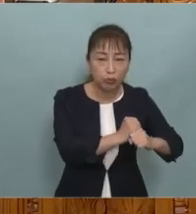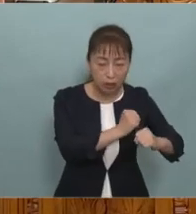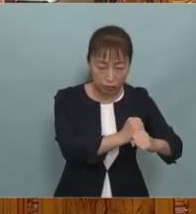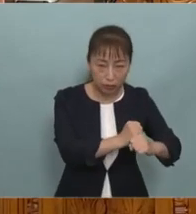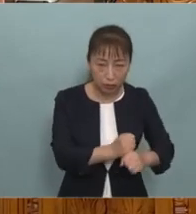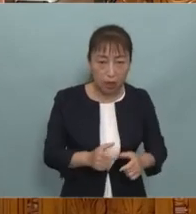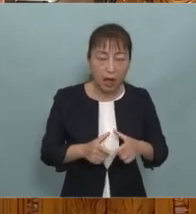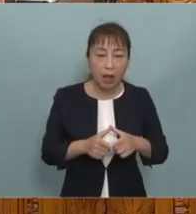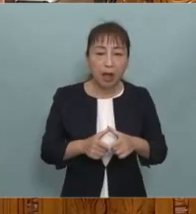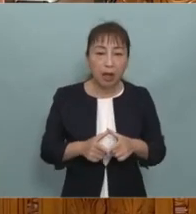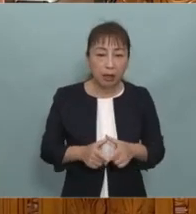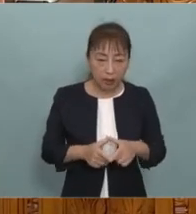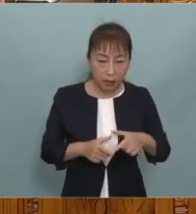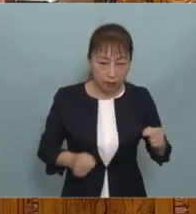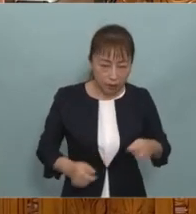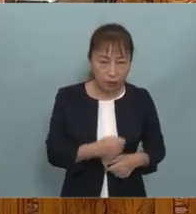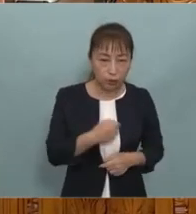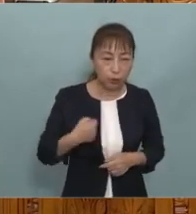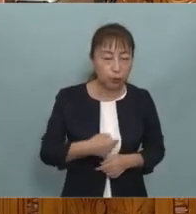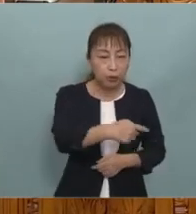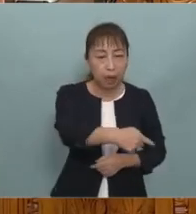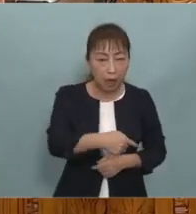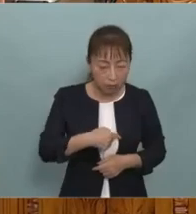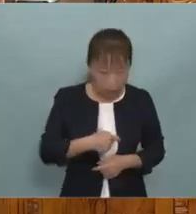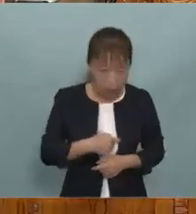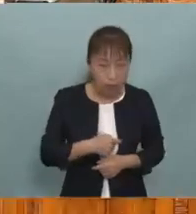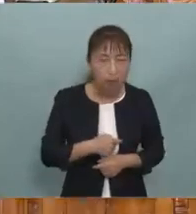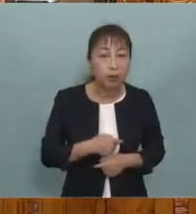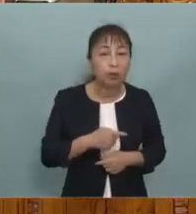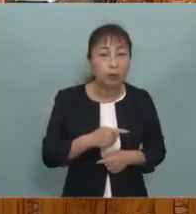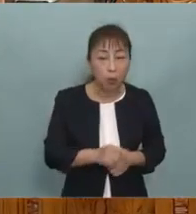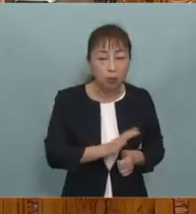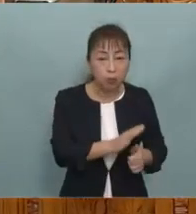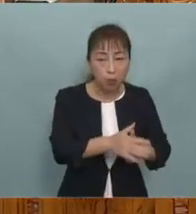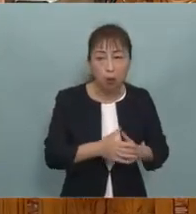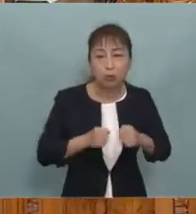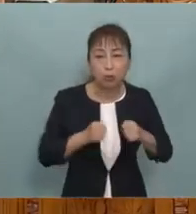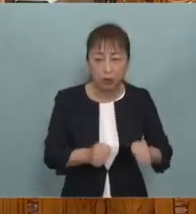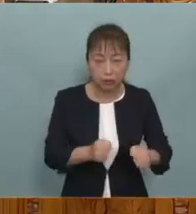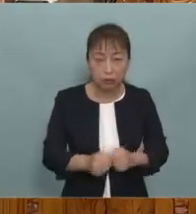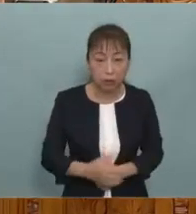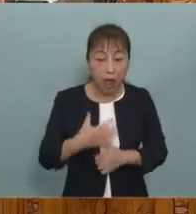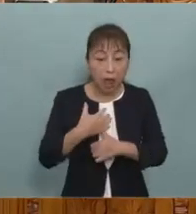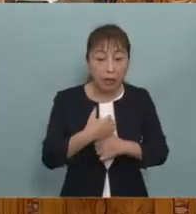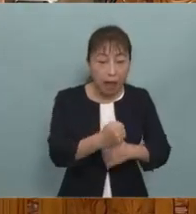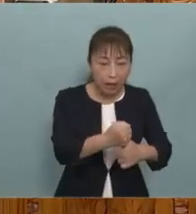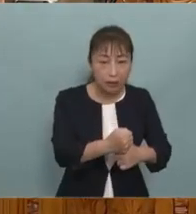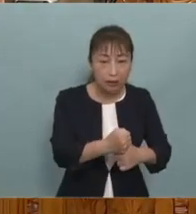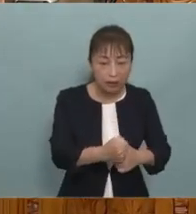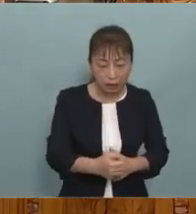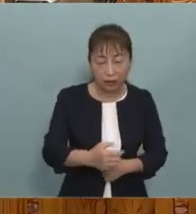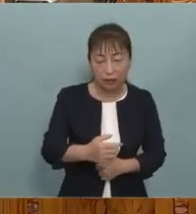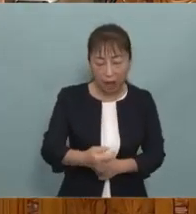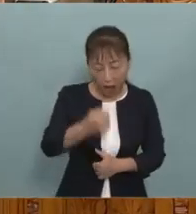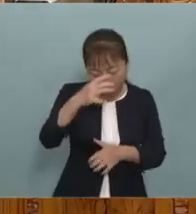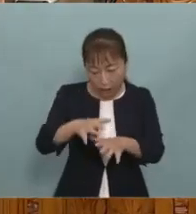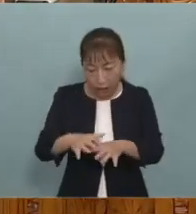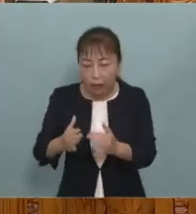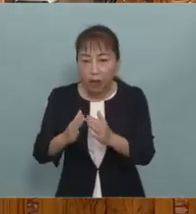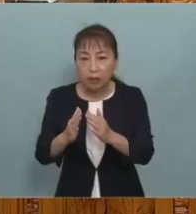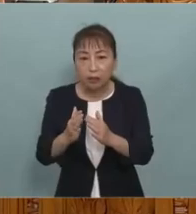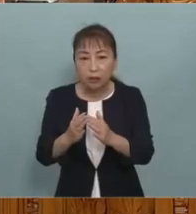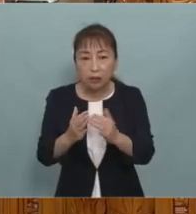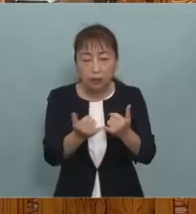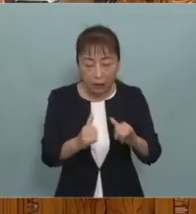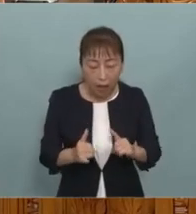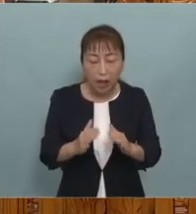日中間の枠組を前進させます拉致会社やそのご家族が高齢となる中で時間